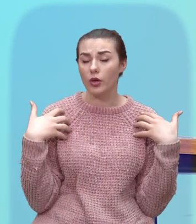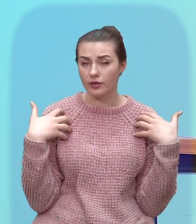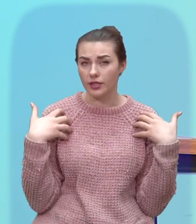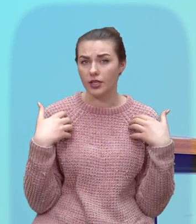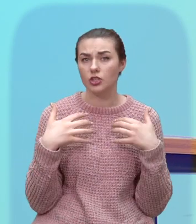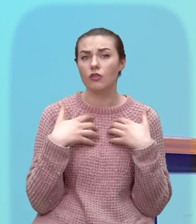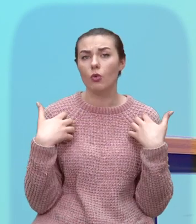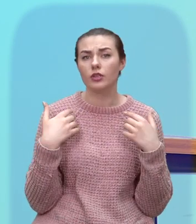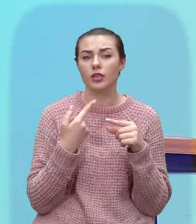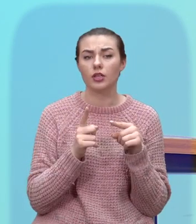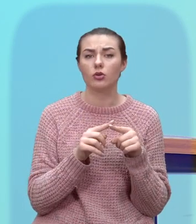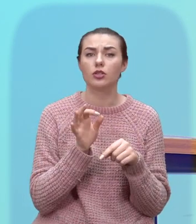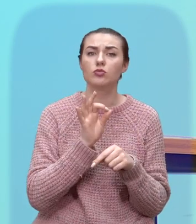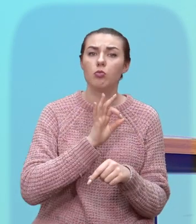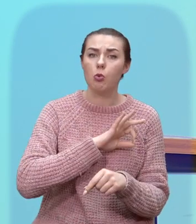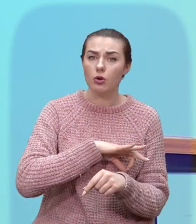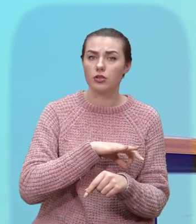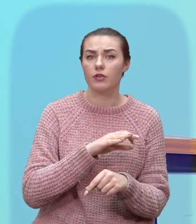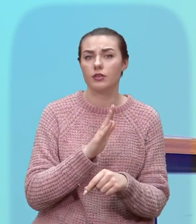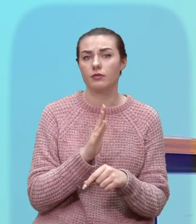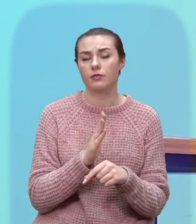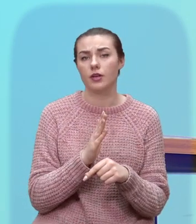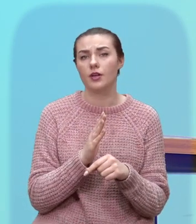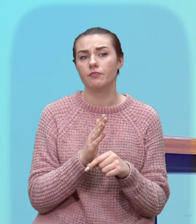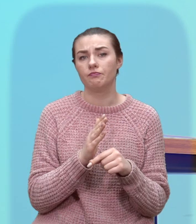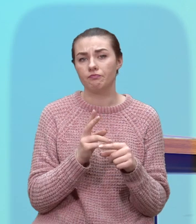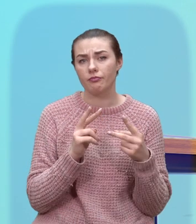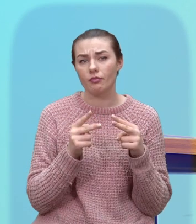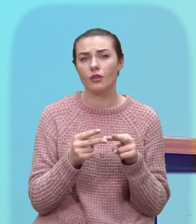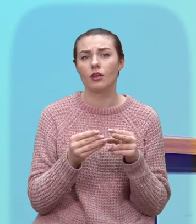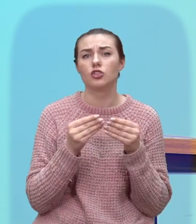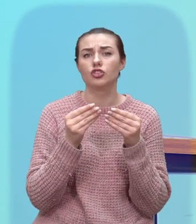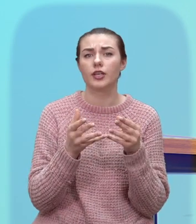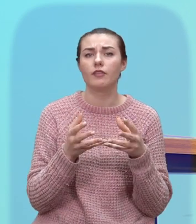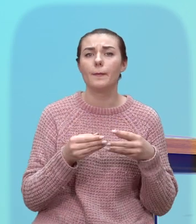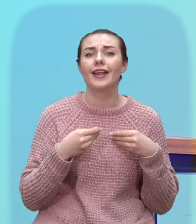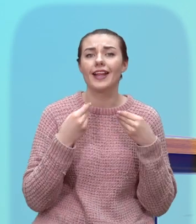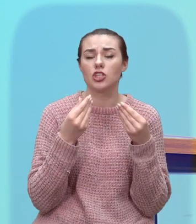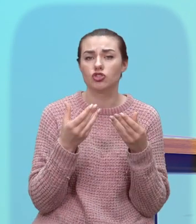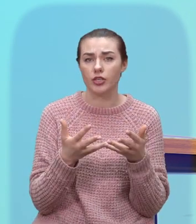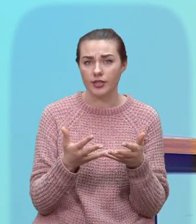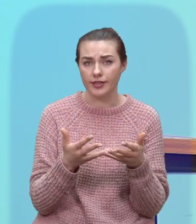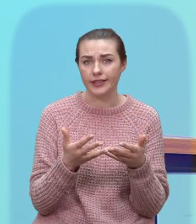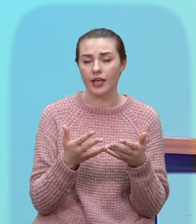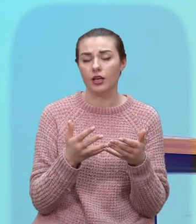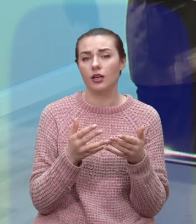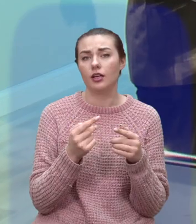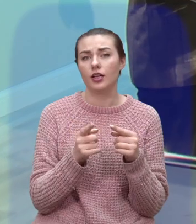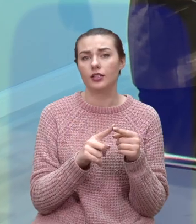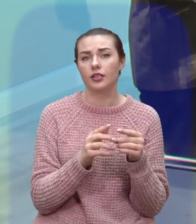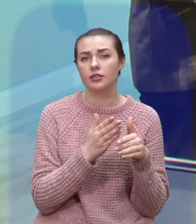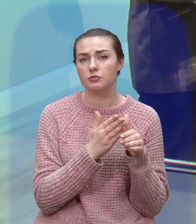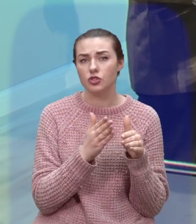животные животные которые использовались в обряде жертвоприношение как бы